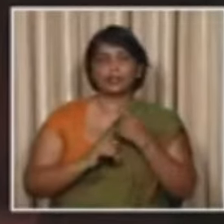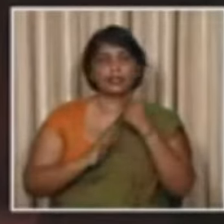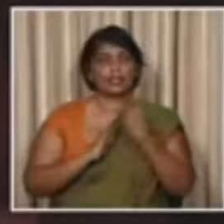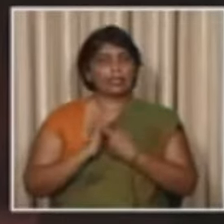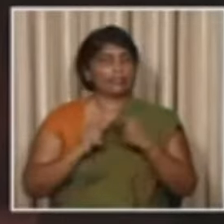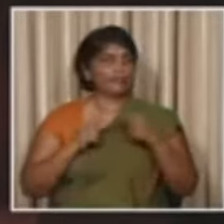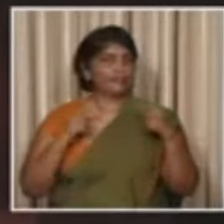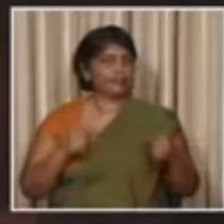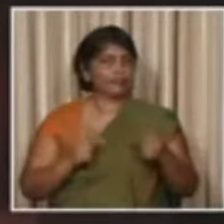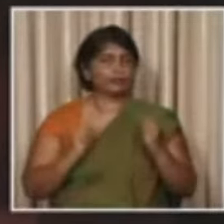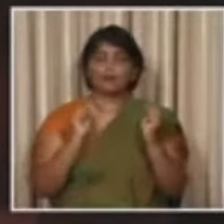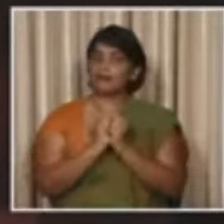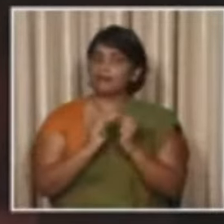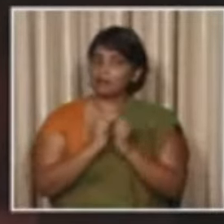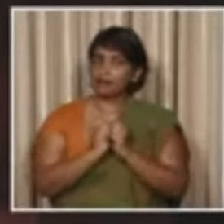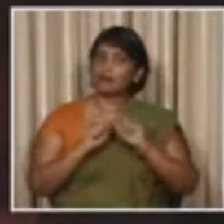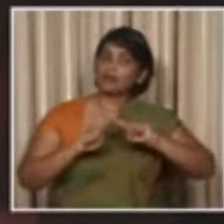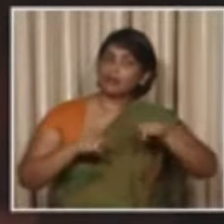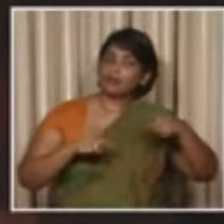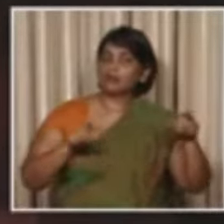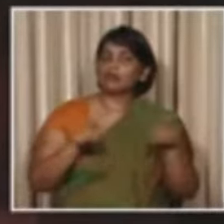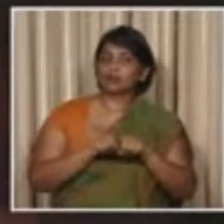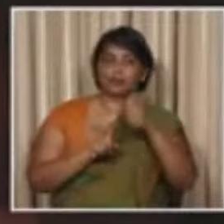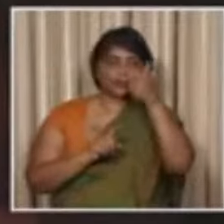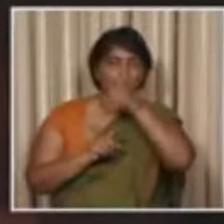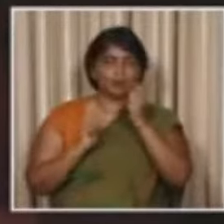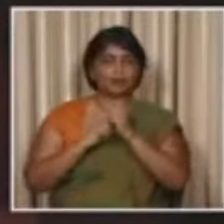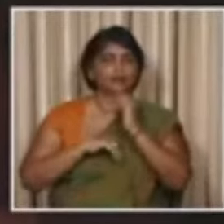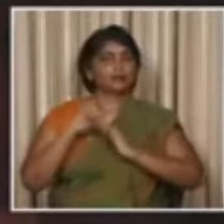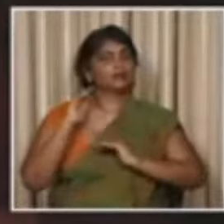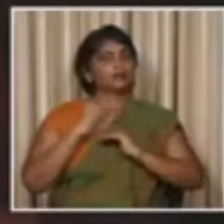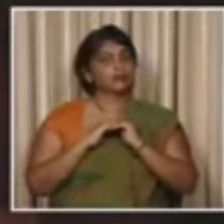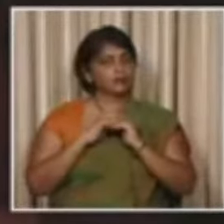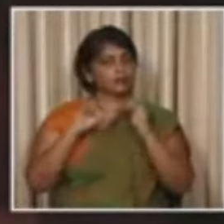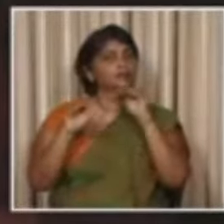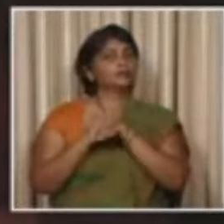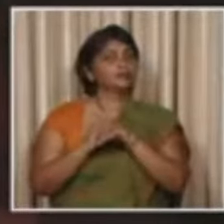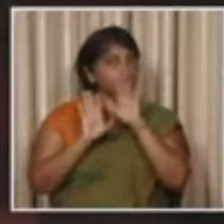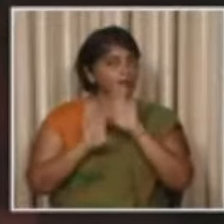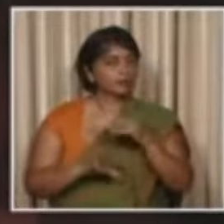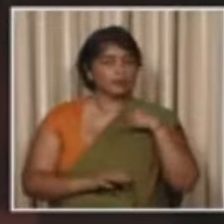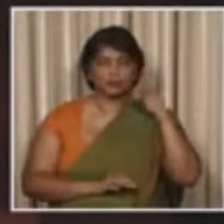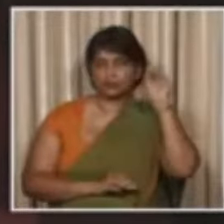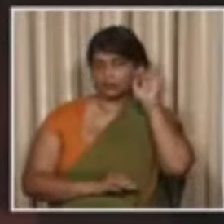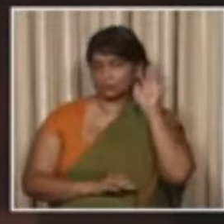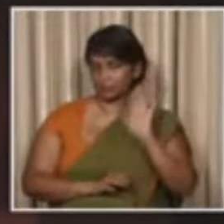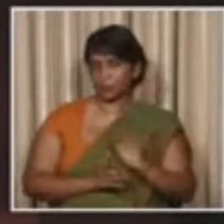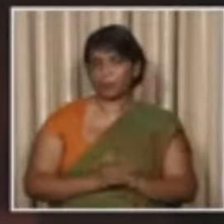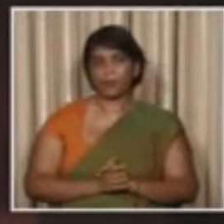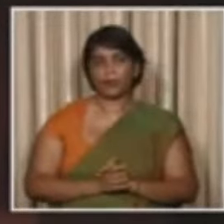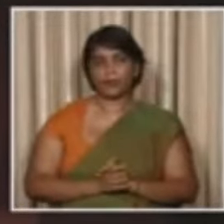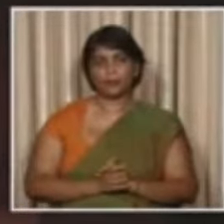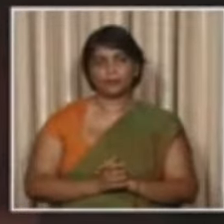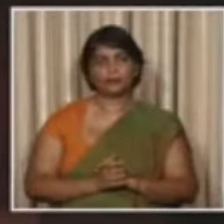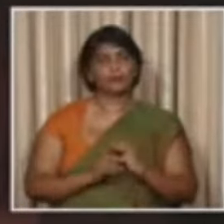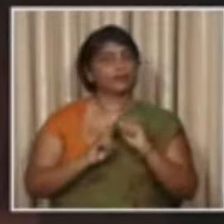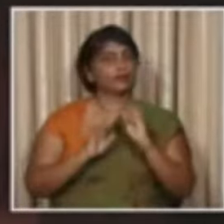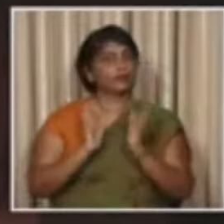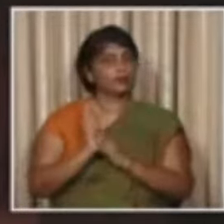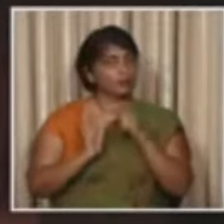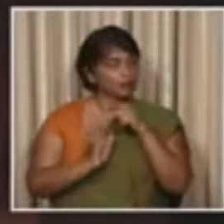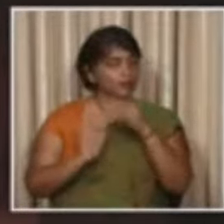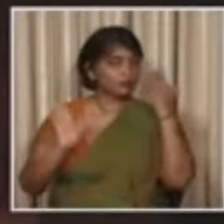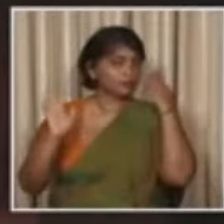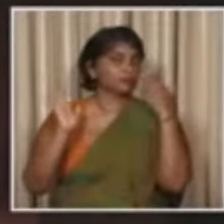ලෙස ව්‍යාපාරවල හා වෙනත් ආකාරයේ වංචනික ක්‍රියාවල නිරත වන බවට වාර්තා වේ. අගමැතිතුමාගේ අවධානය